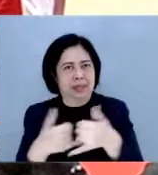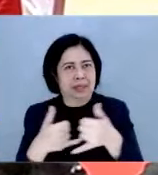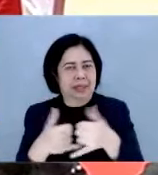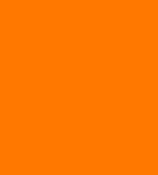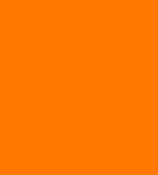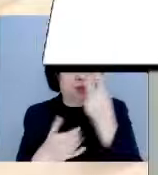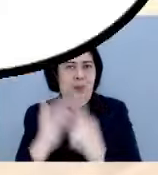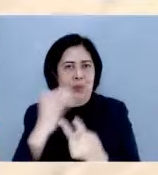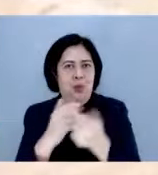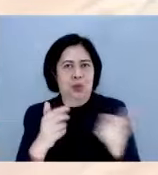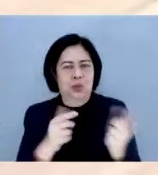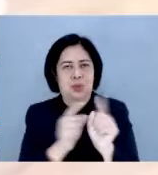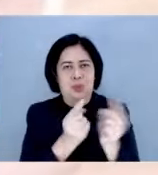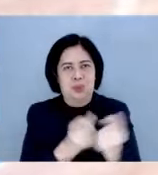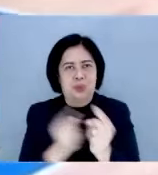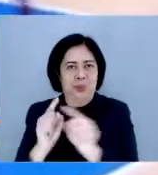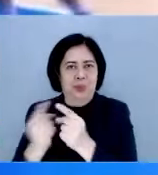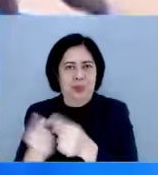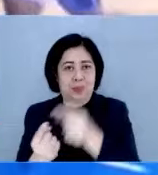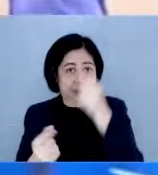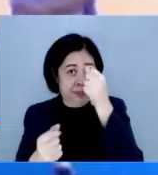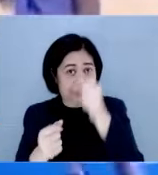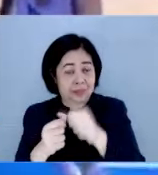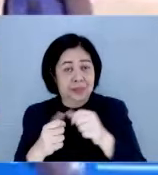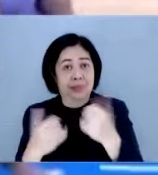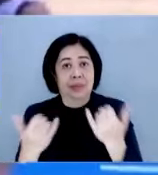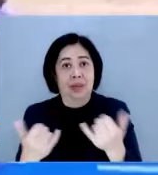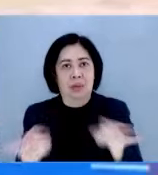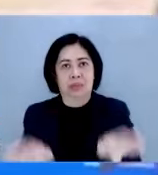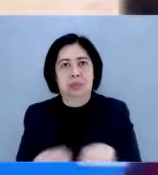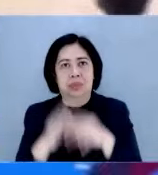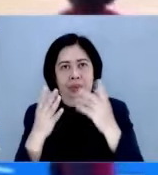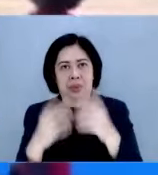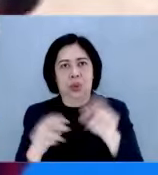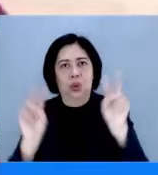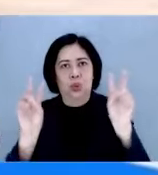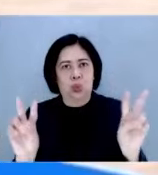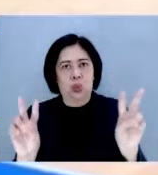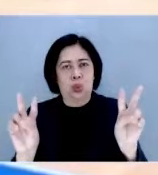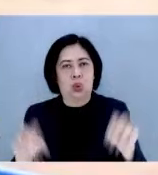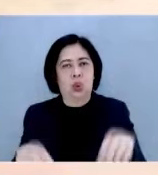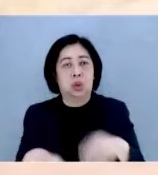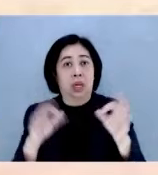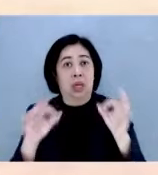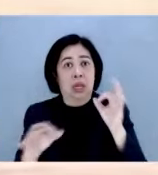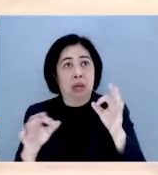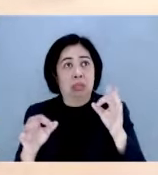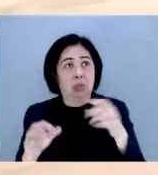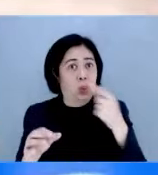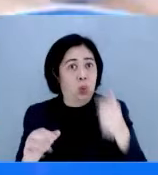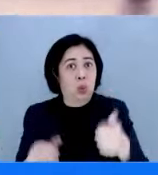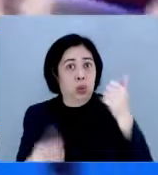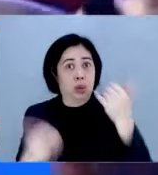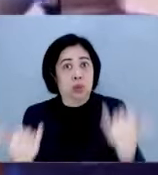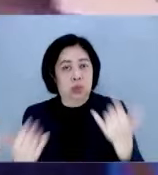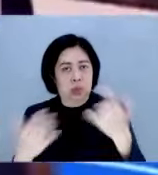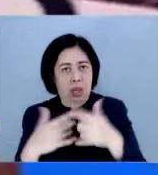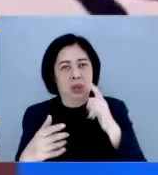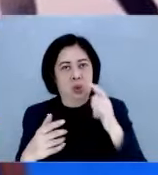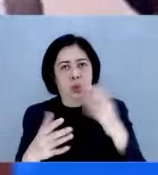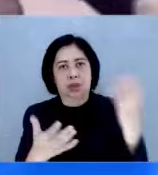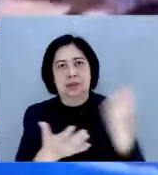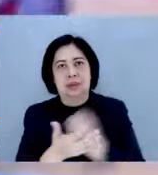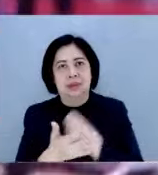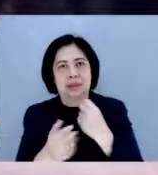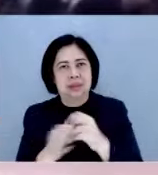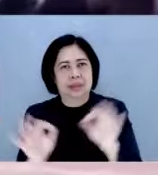koponan. Matatandaan, ngayon ay tabla ang serye sa 2-2 at kung sino man ang magwawagi ngayong gabi ay makakakuha ng vital